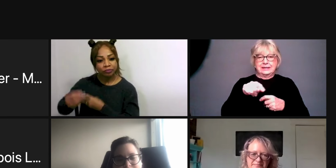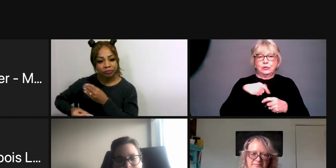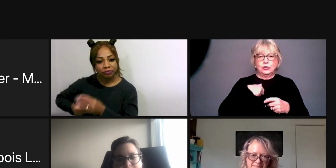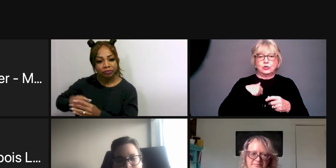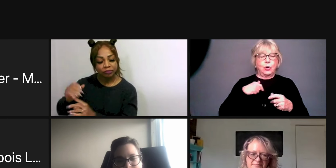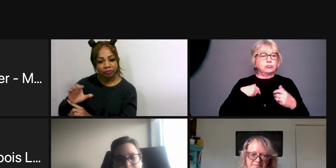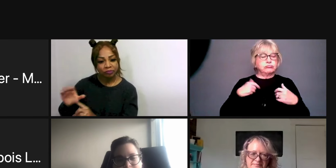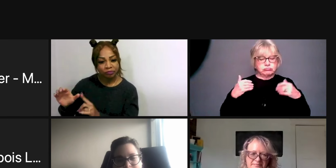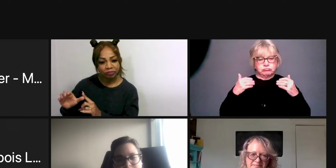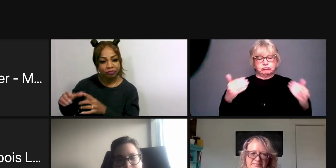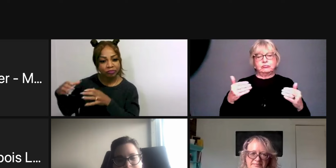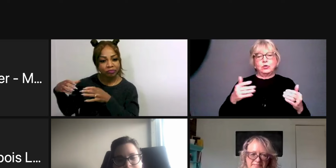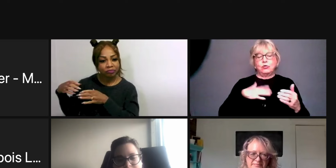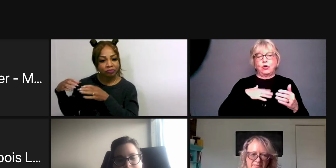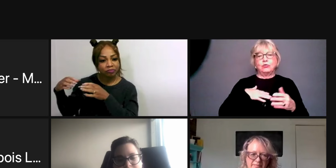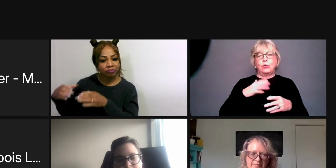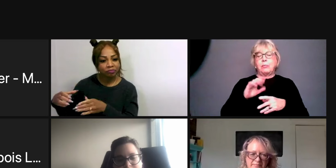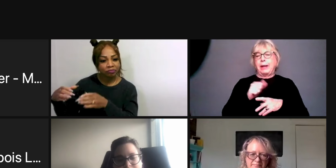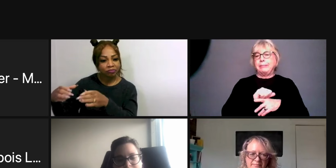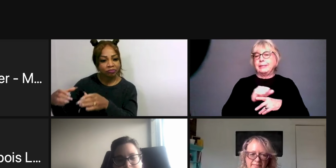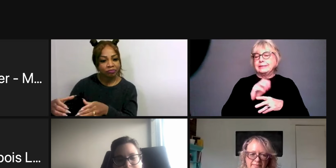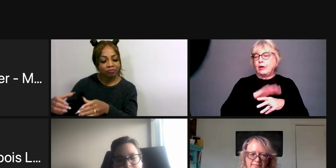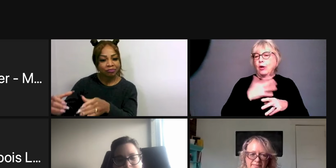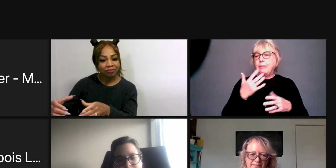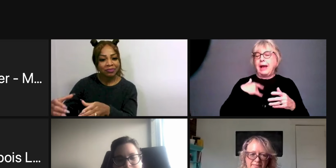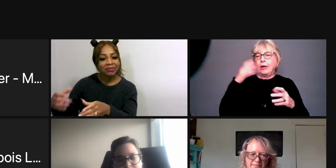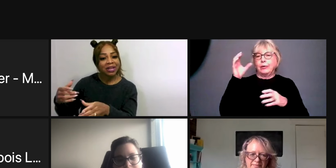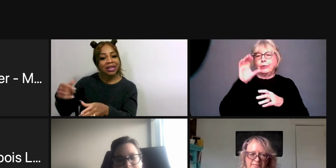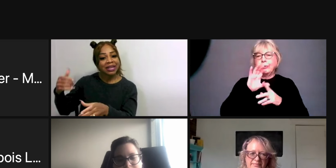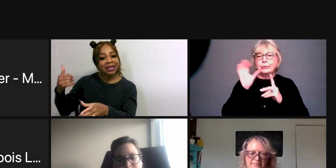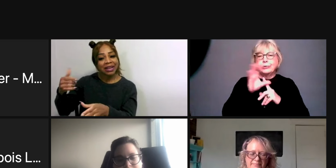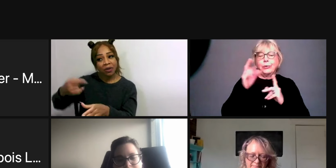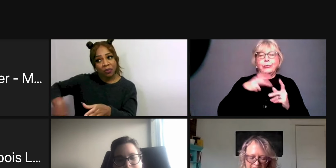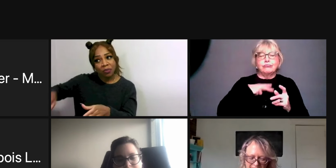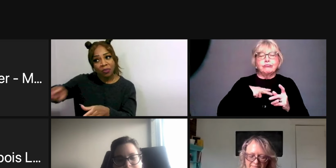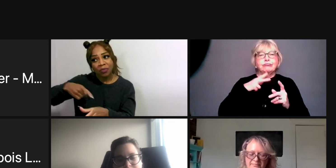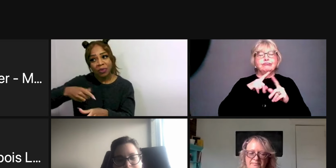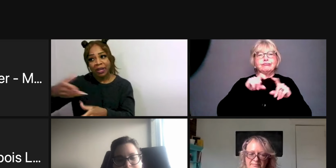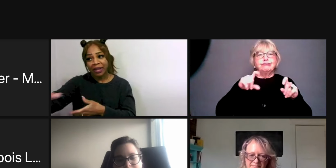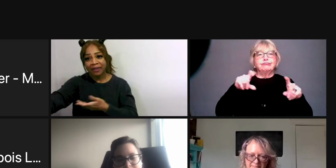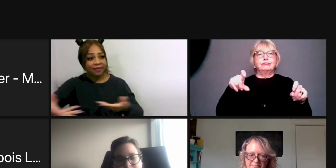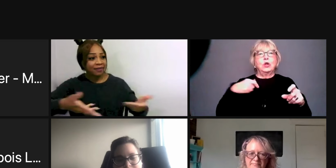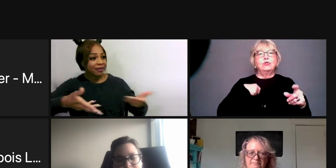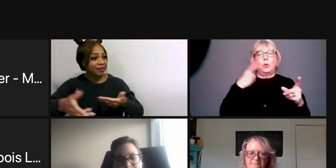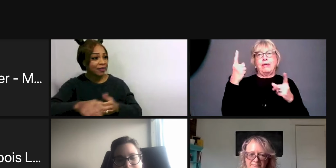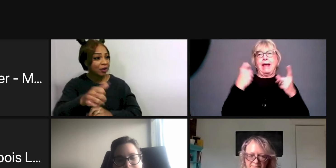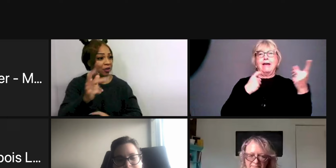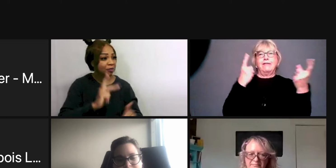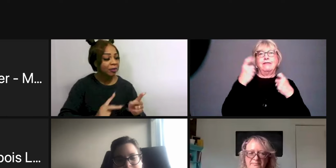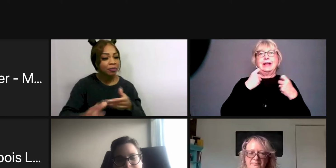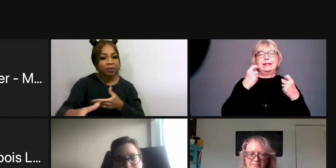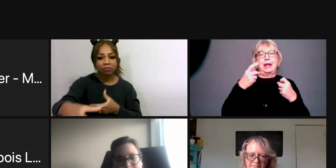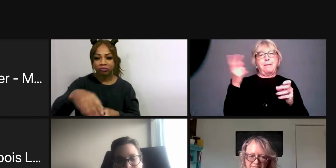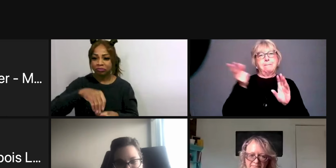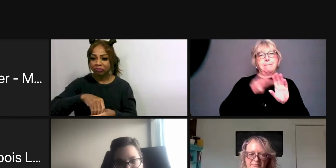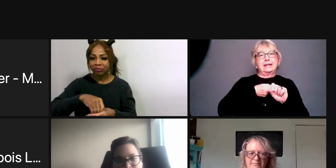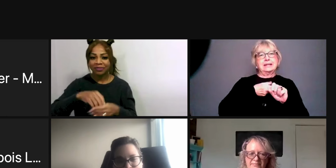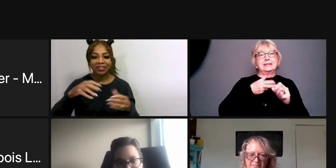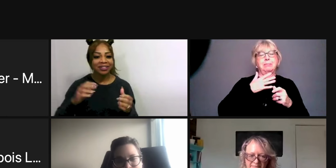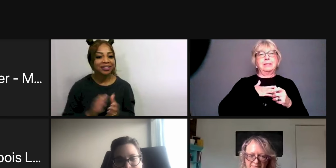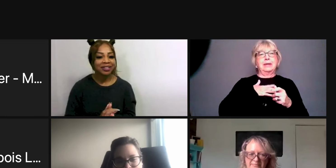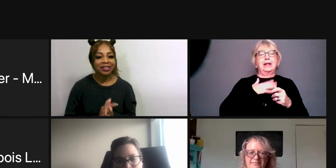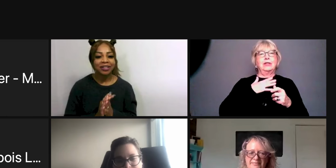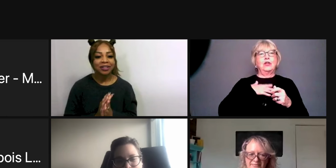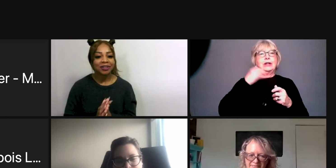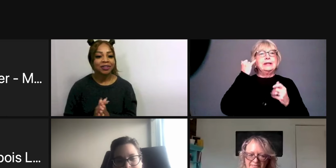pratiques nos traditions nos cultures et on invite d'autres à participer à notre approche alors